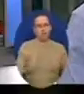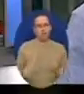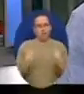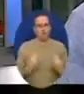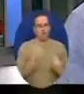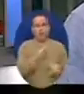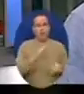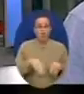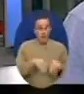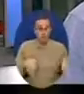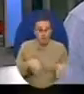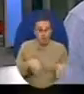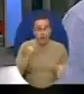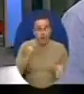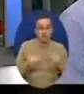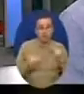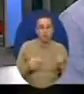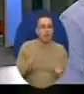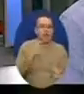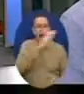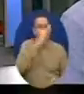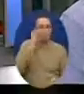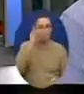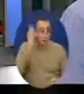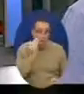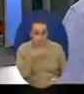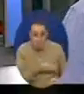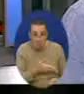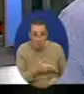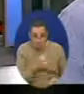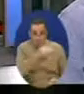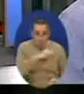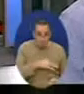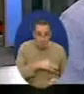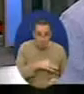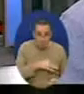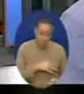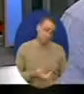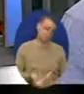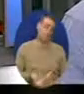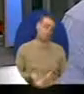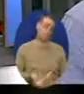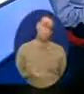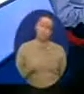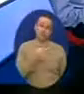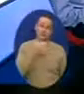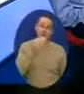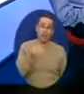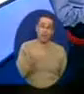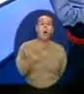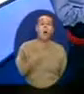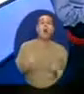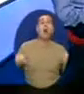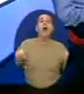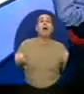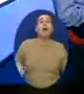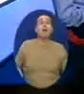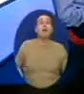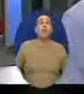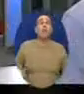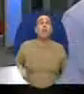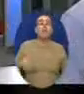לנגב, אבל מצד שני, איך הבדואים נהנים מזה? האם הם נהנים? האם הם משלמים מחירים? או איך הקבלנים מהנגב נהנים מזה. בדיוק,